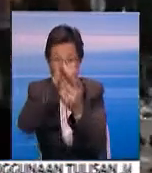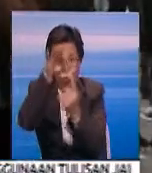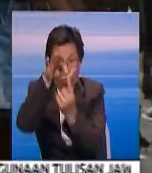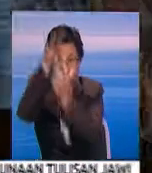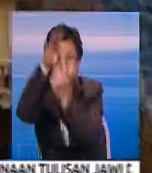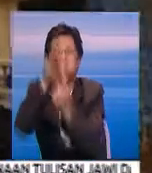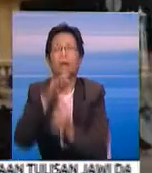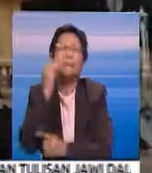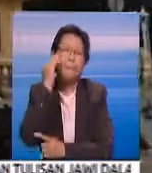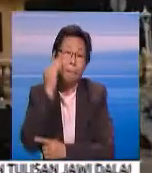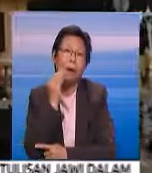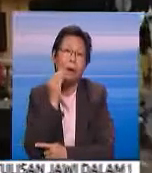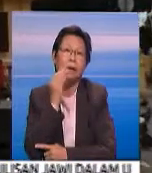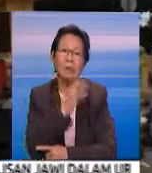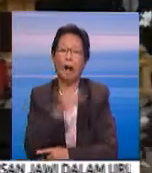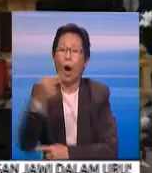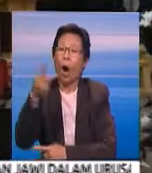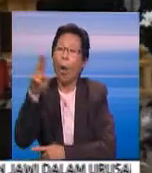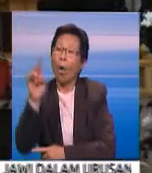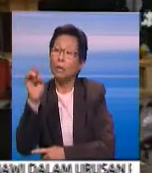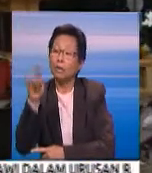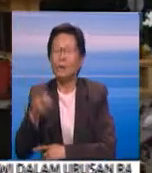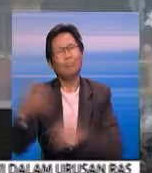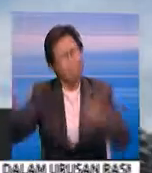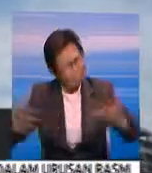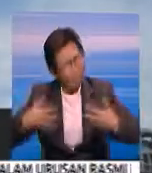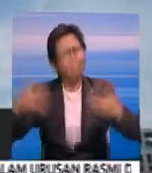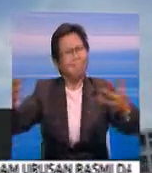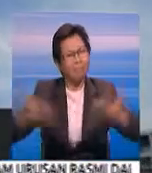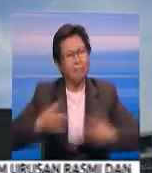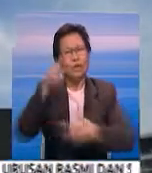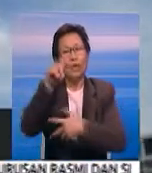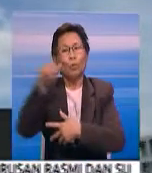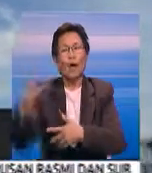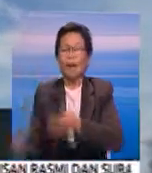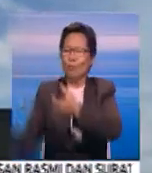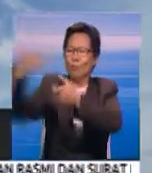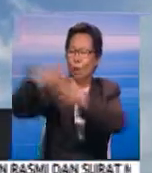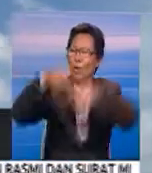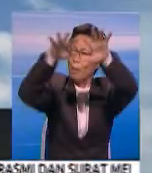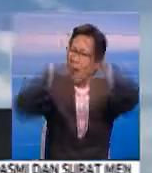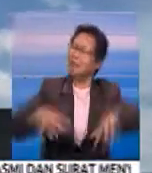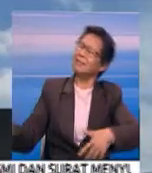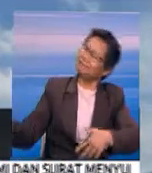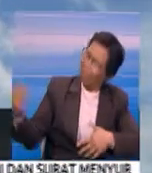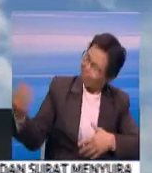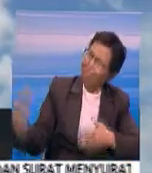pada itu, Tun Dr. Mahathir dan Hun Sen mengalu-alukan kemasukan Timor Leste ke dalam blok ASEAN.